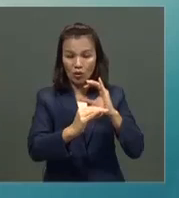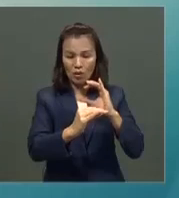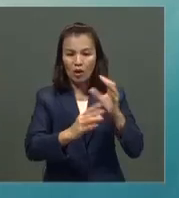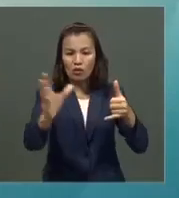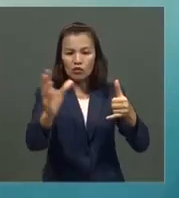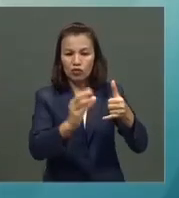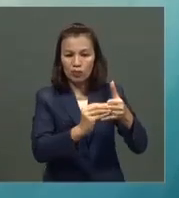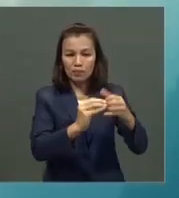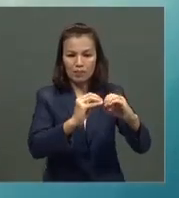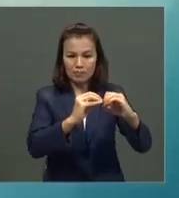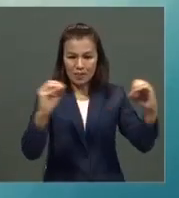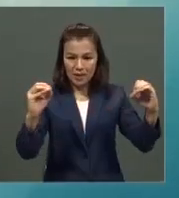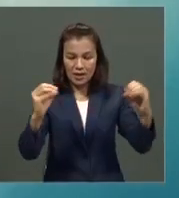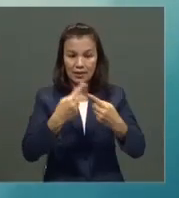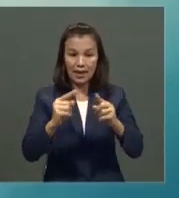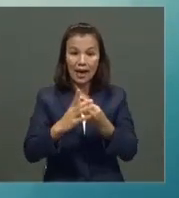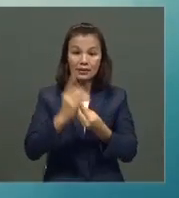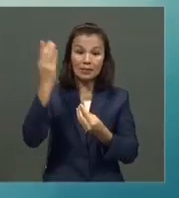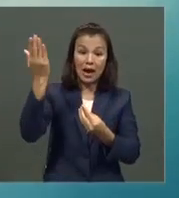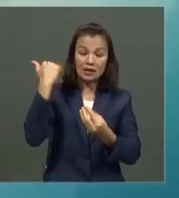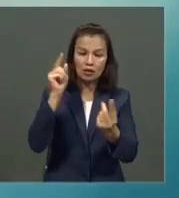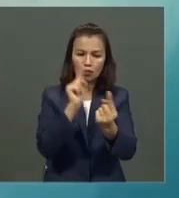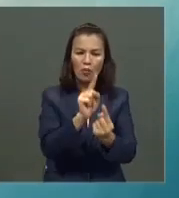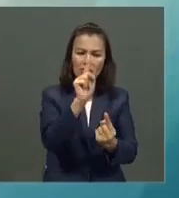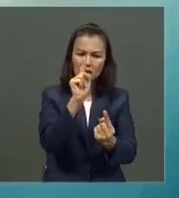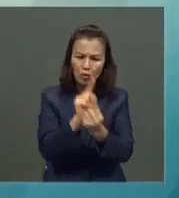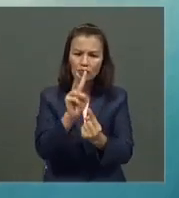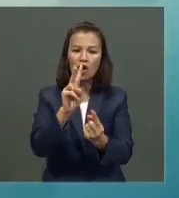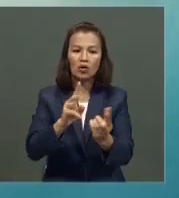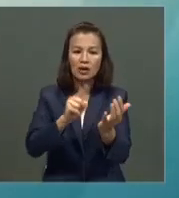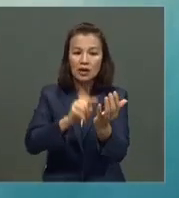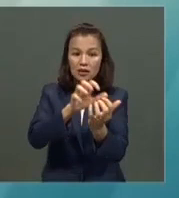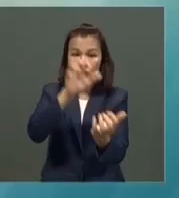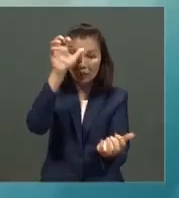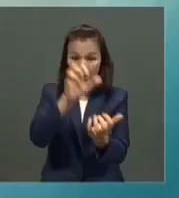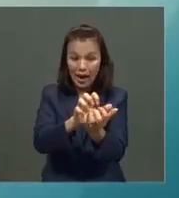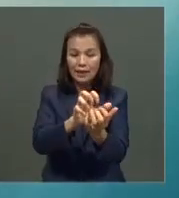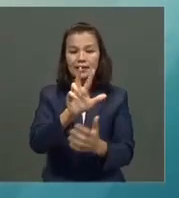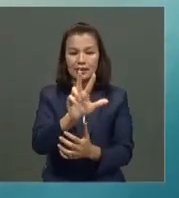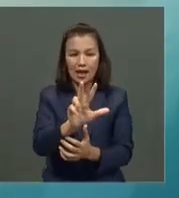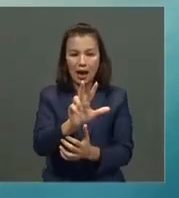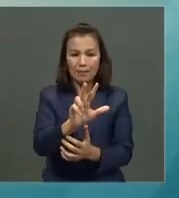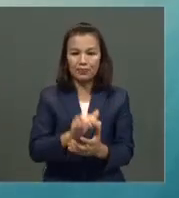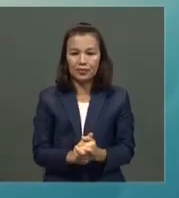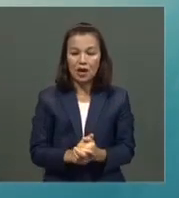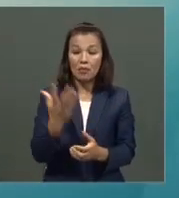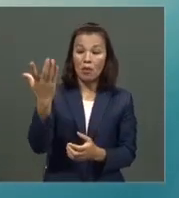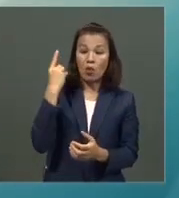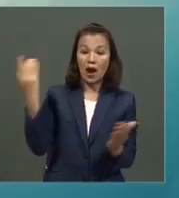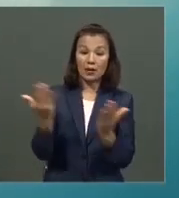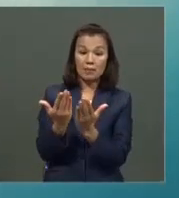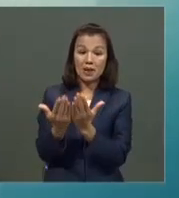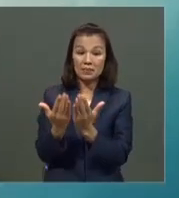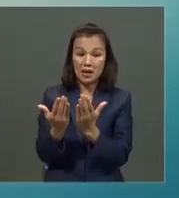ยแต่ถ้าดูตลอดอาทิตย์เนี่ยยังมี1บ้าง2บ้างสมุทรปราการก็3รายนะคะถ้าเทียบจากเมื่อวานก็เพิ่มมา